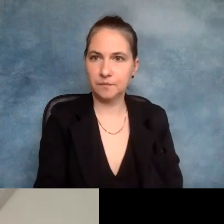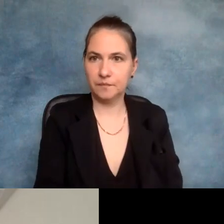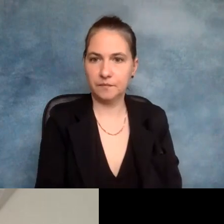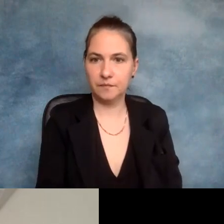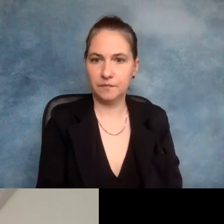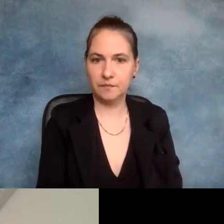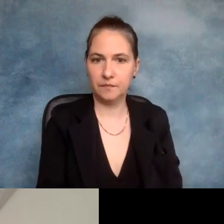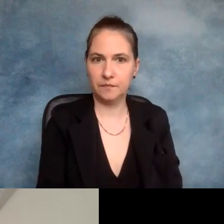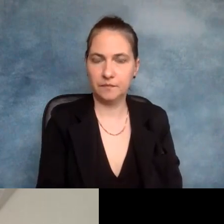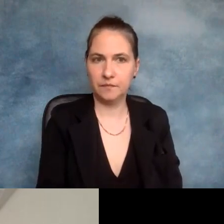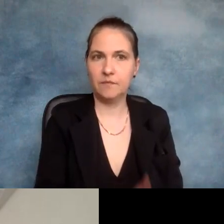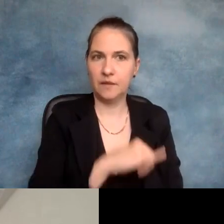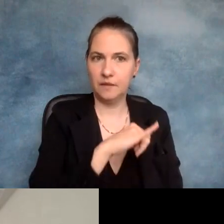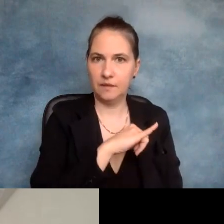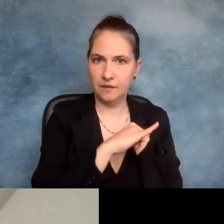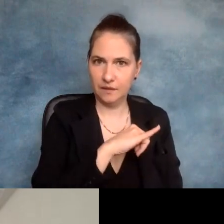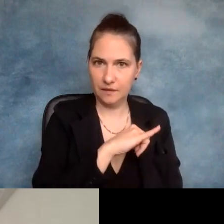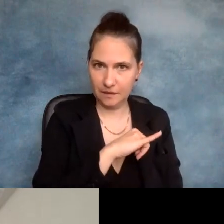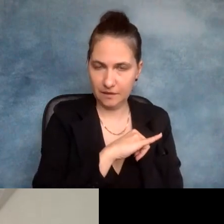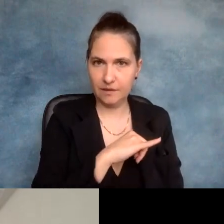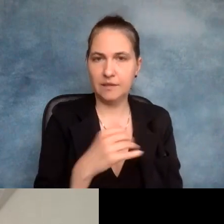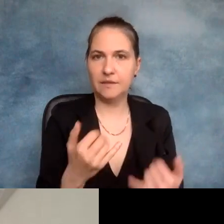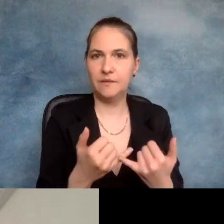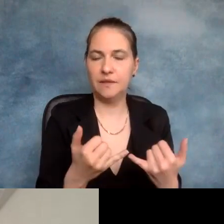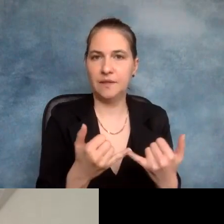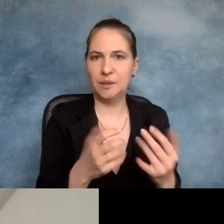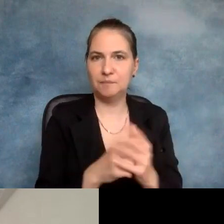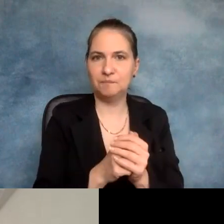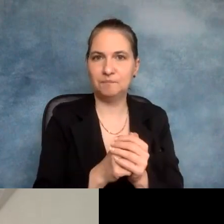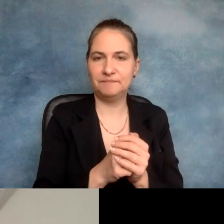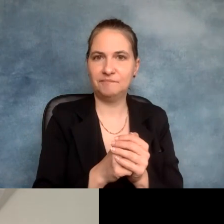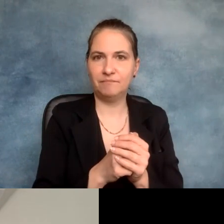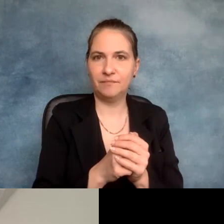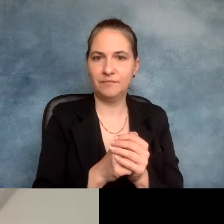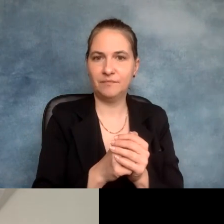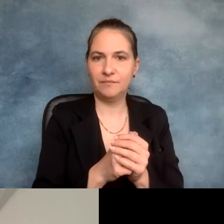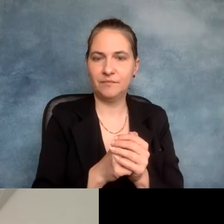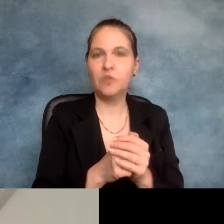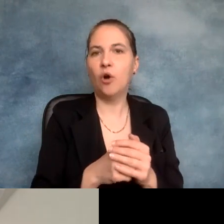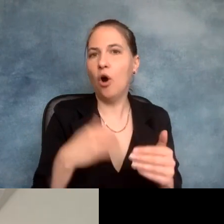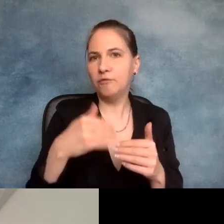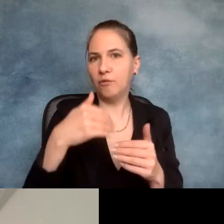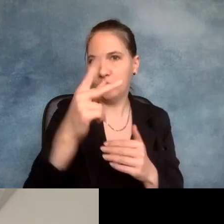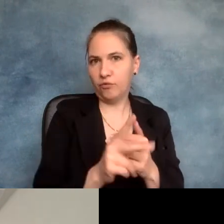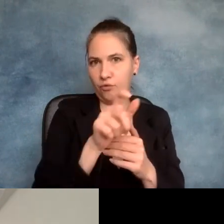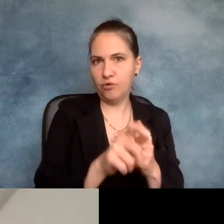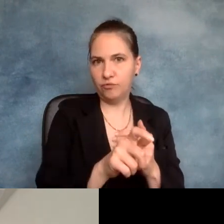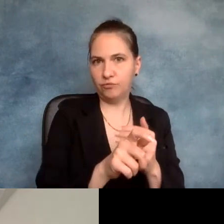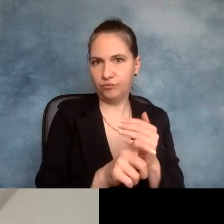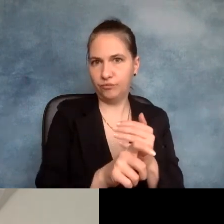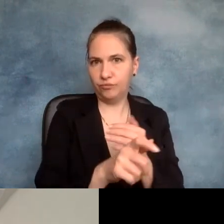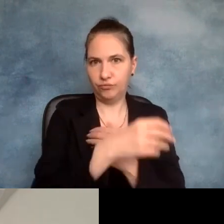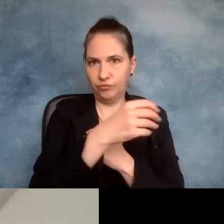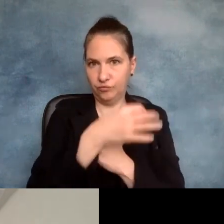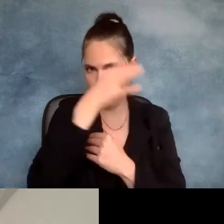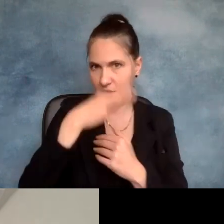Das ist jetzt interessant. Das klingt jetzt so ein bisschen wie, was ich öfter höre von Kunden, könnt ihr mir eine